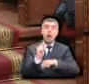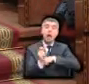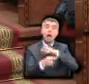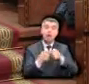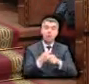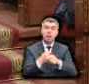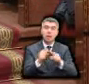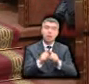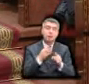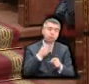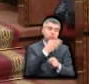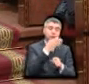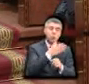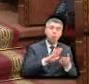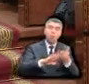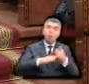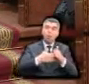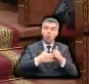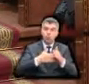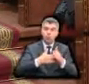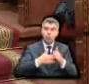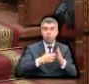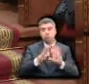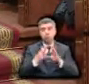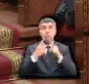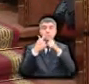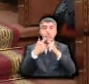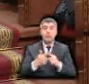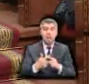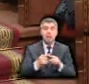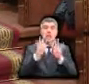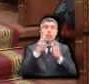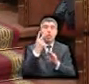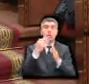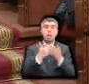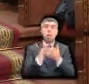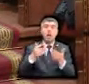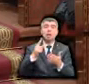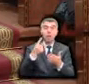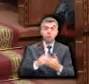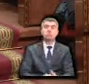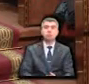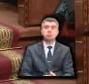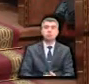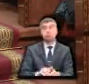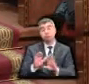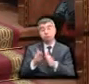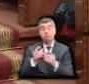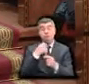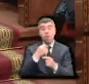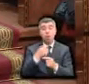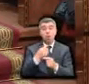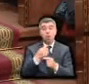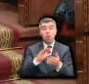وكلها غتمشي لهذ الأقاليم هذه، وغتكلف تقريبا يعني حوالي 28 مليار ديال الدرهم. المسائل الأخرى اللي أنا بغيت نقول واحد